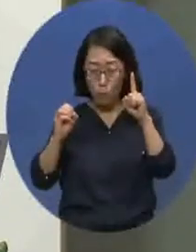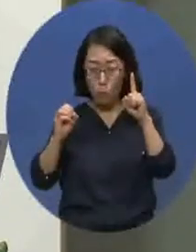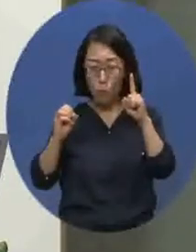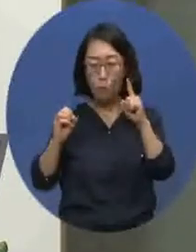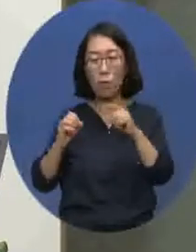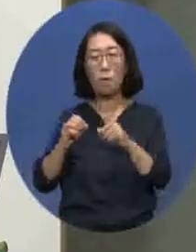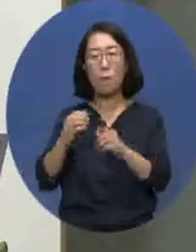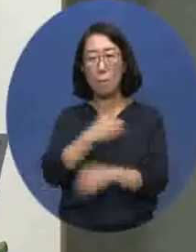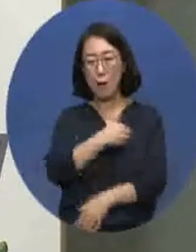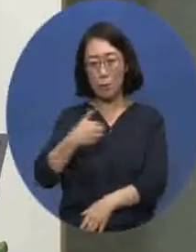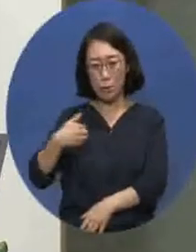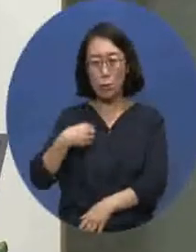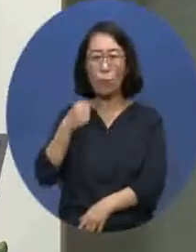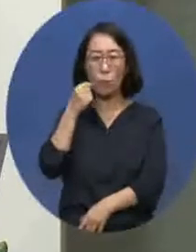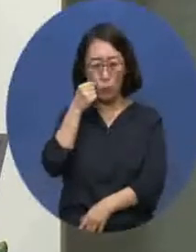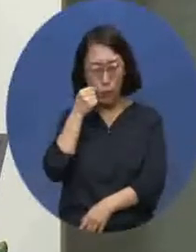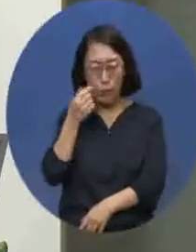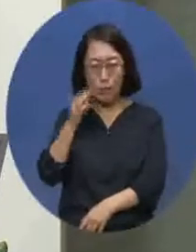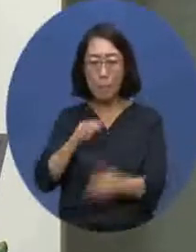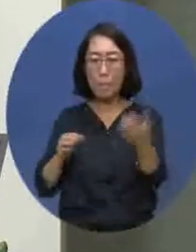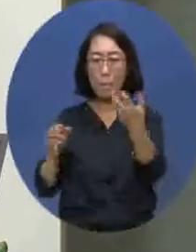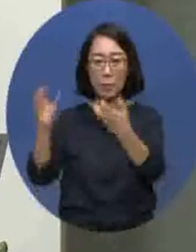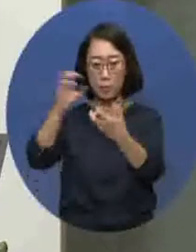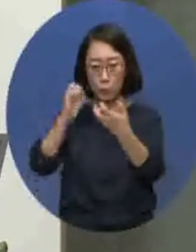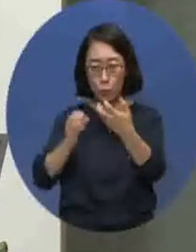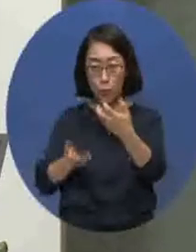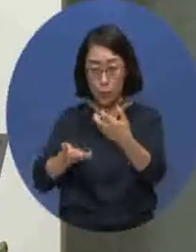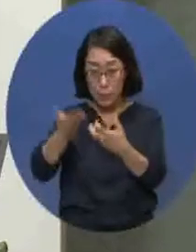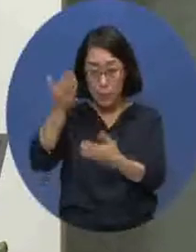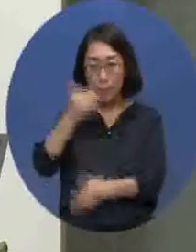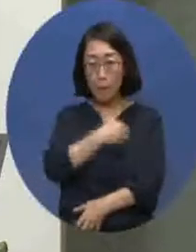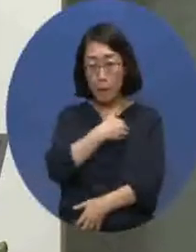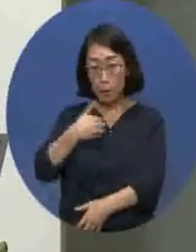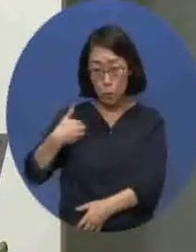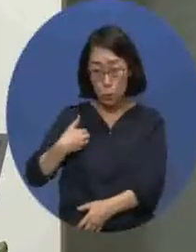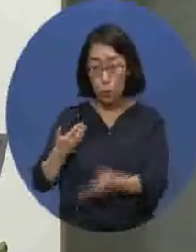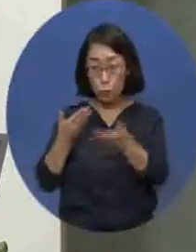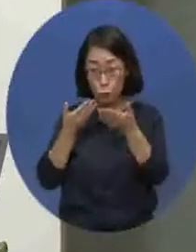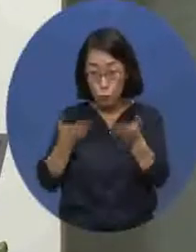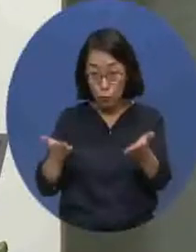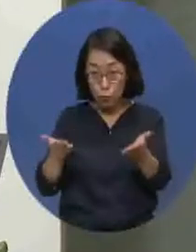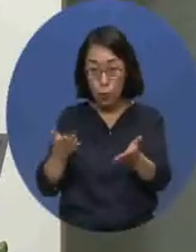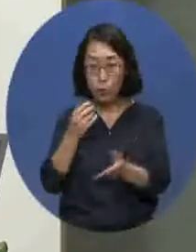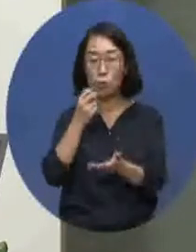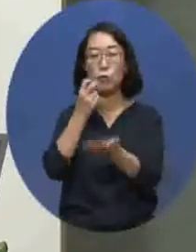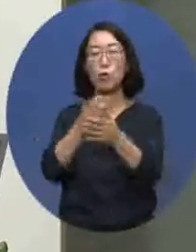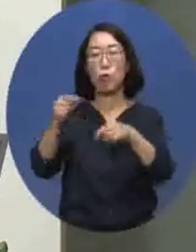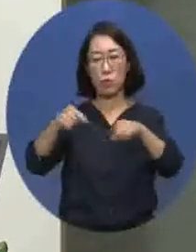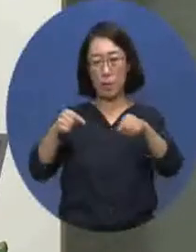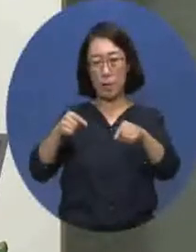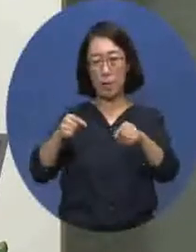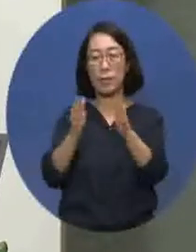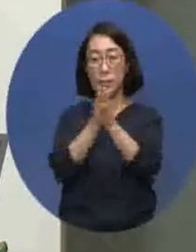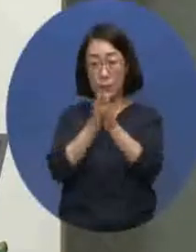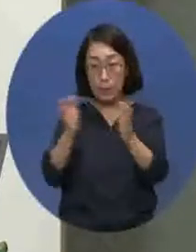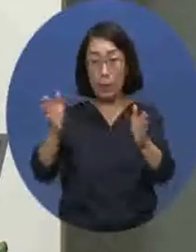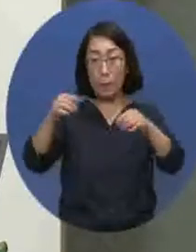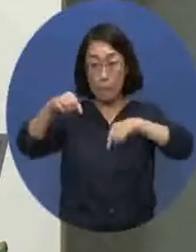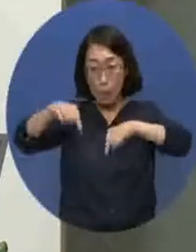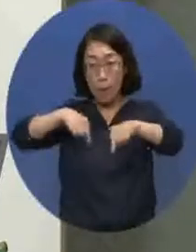그렇지만 그래도 탈 10% 이상의 만족을 줄 수 있는 정책이 에 시행이 될 때